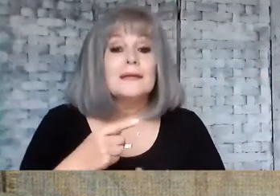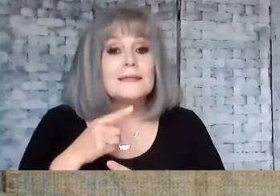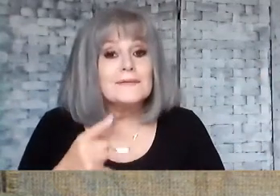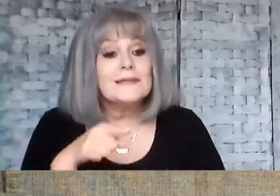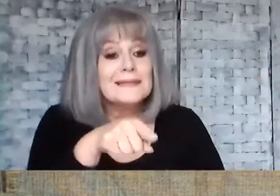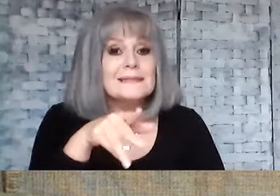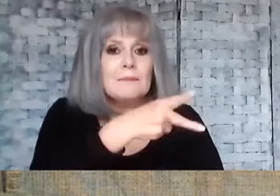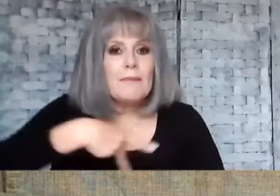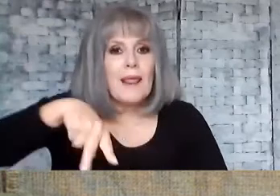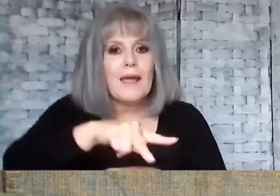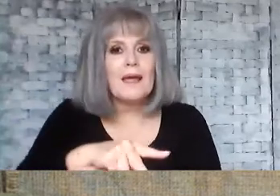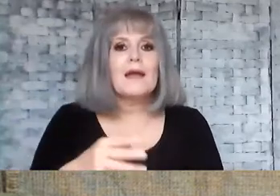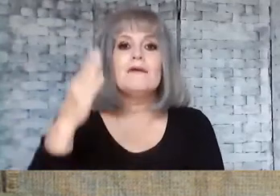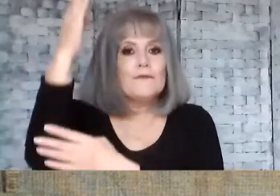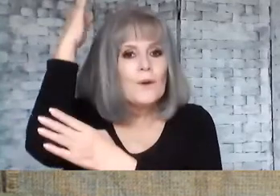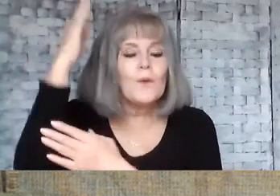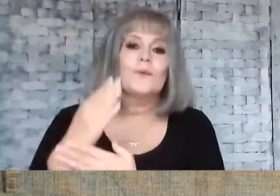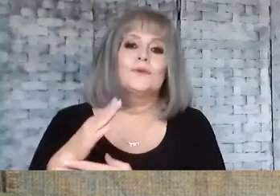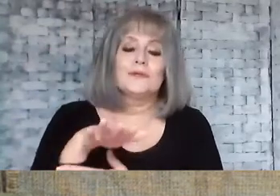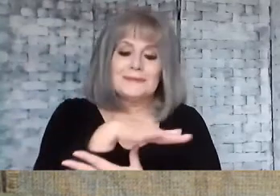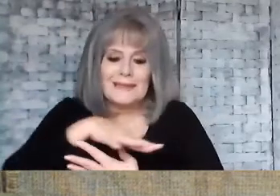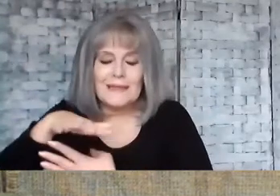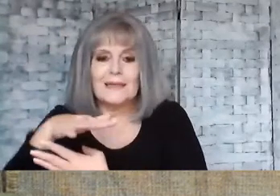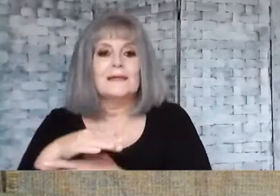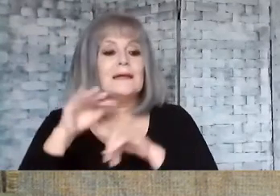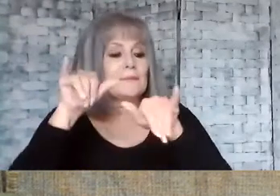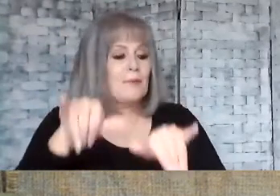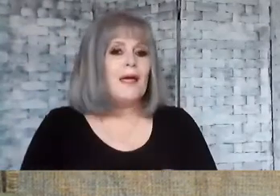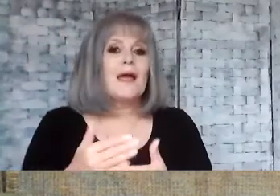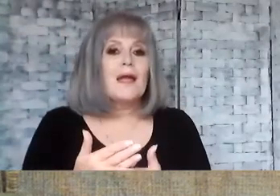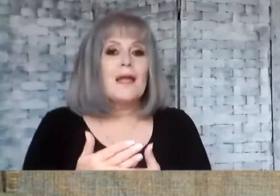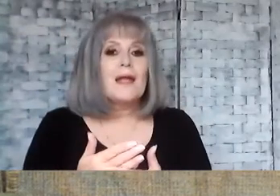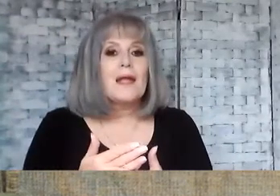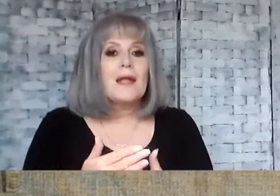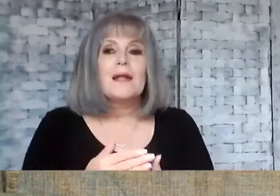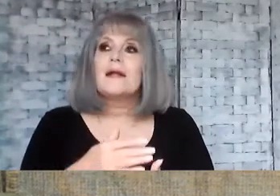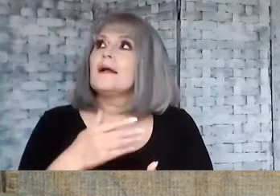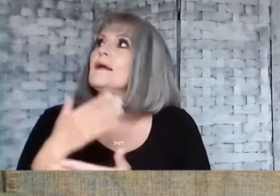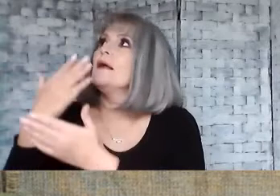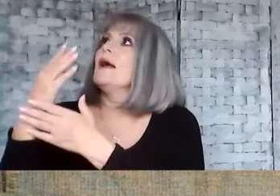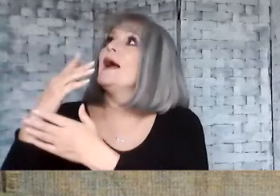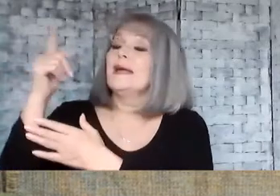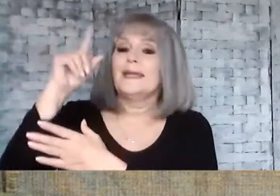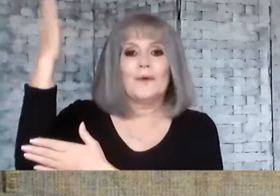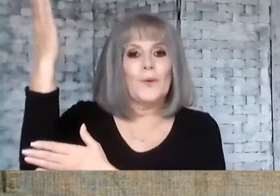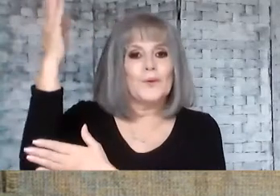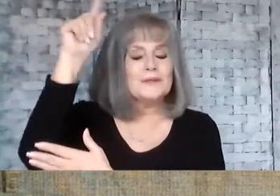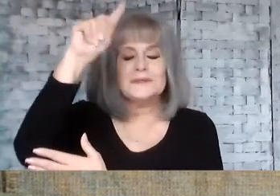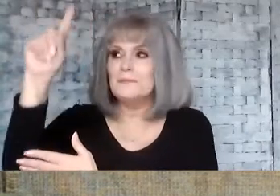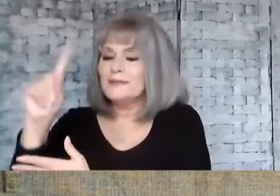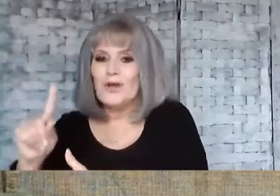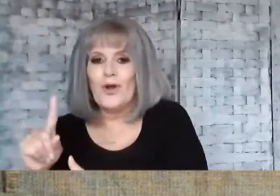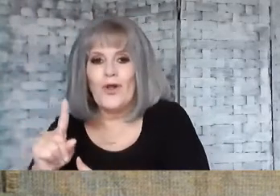se heerlikheid woon. Ja, God is alomteenwoordig, maar hy het 'n spesiale